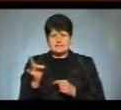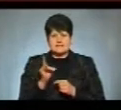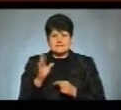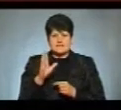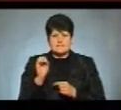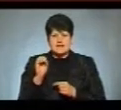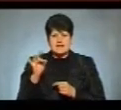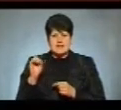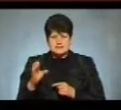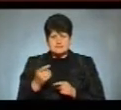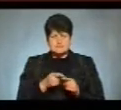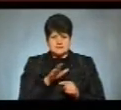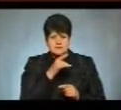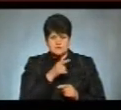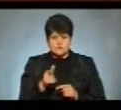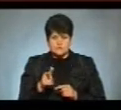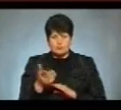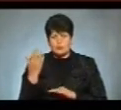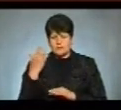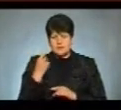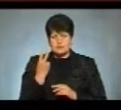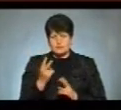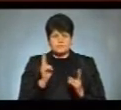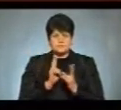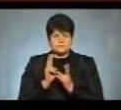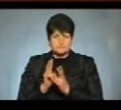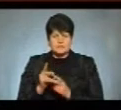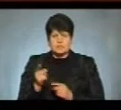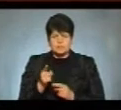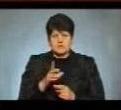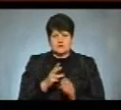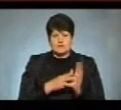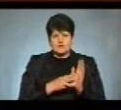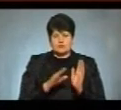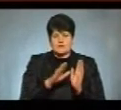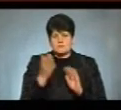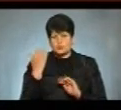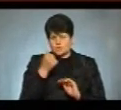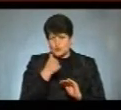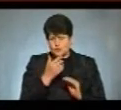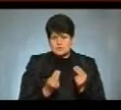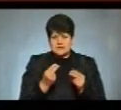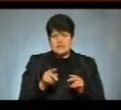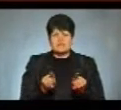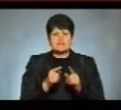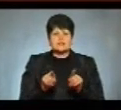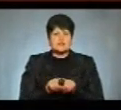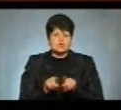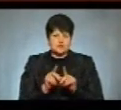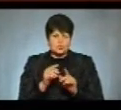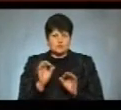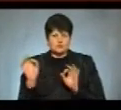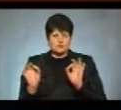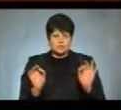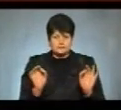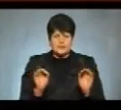за цей сезон. У попередніх 2 матчах з Вересом тернополяни 8 вересня минулого року зіграли в нічию 0-0 та